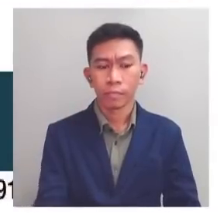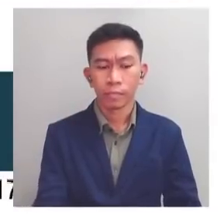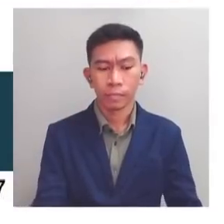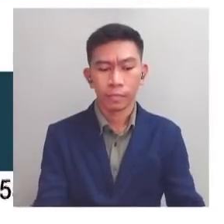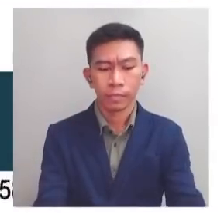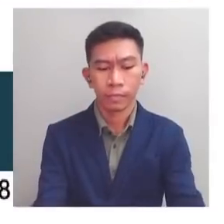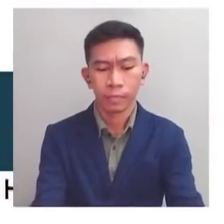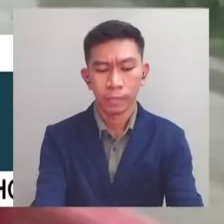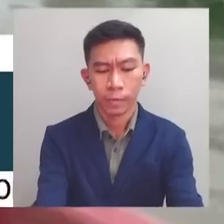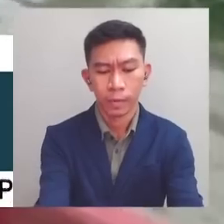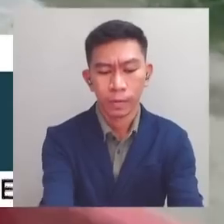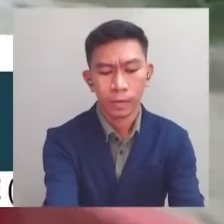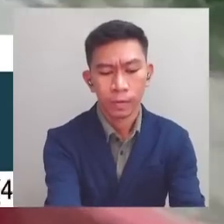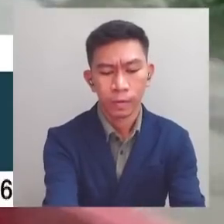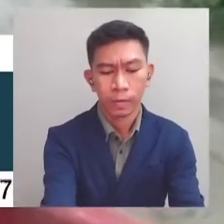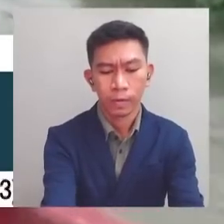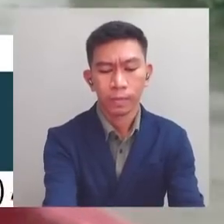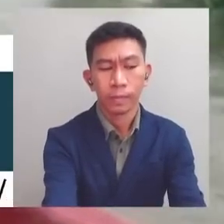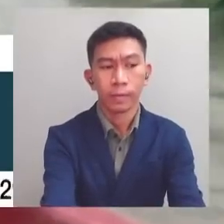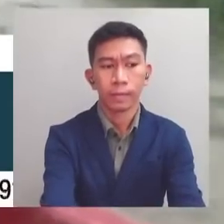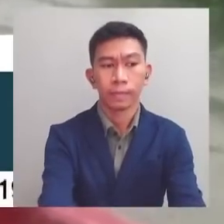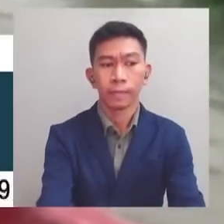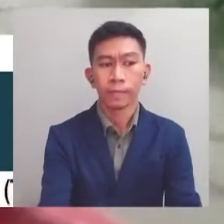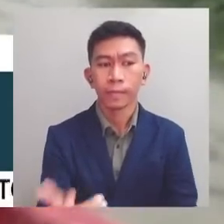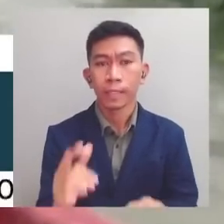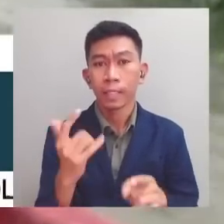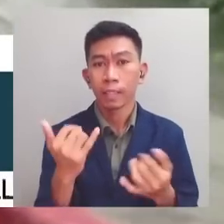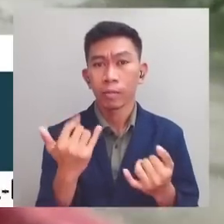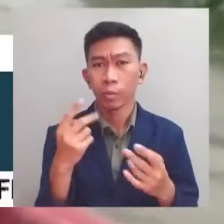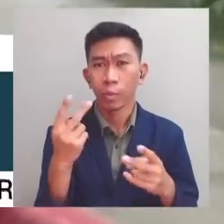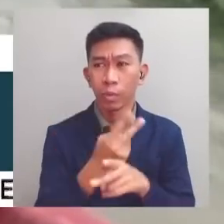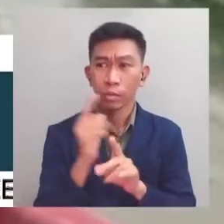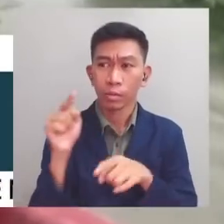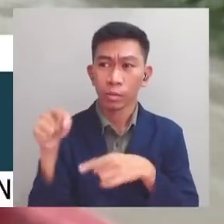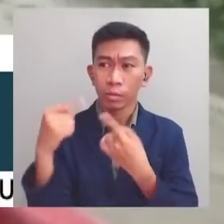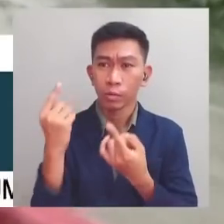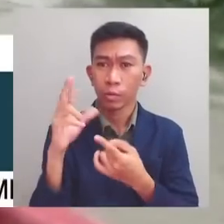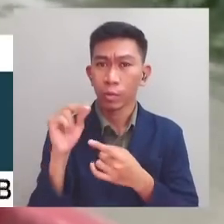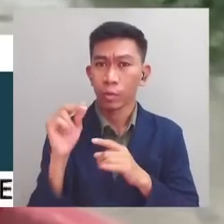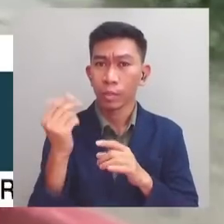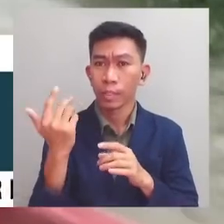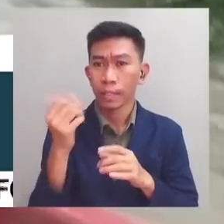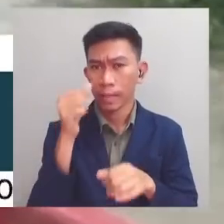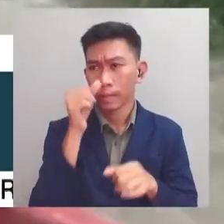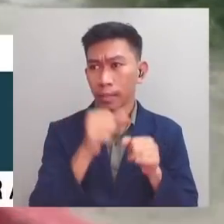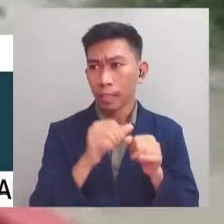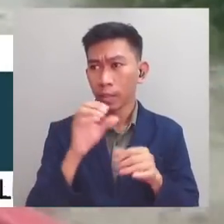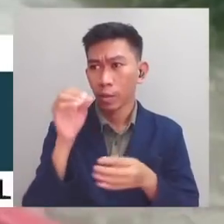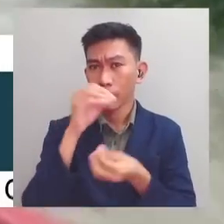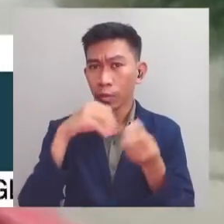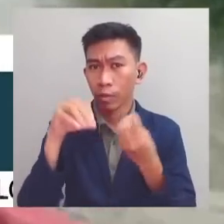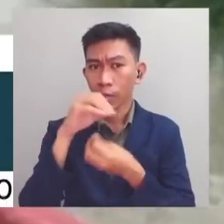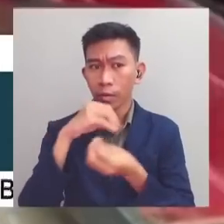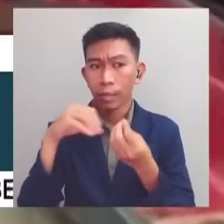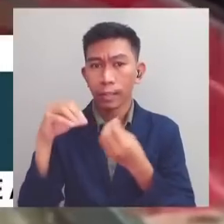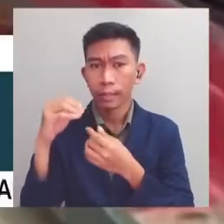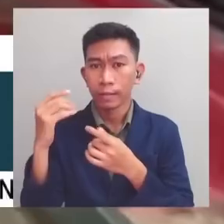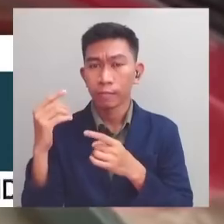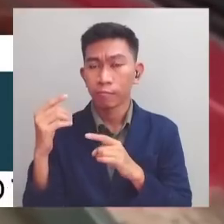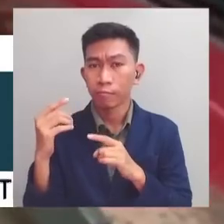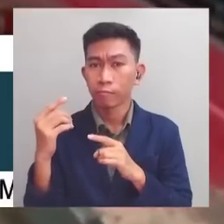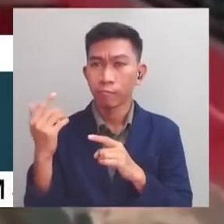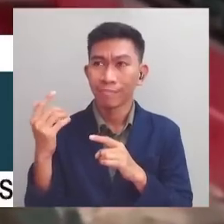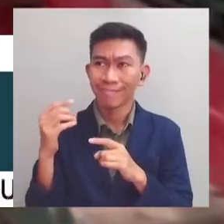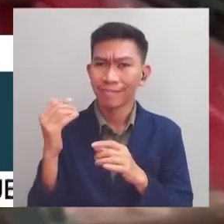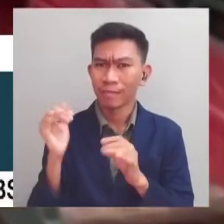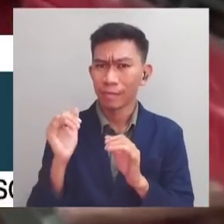Hindi naman po ito yung worst dahil I still remember yung kondoy at yung iba pa pong mga malalakas. Pero ngayon po, medyo nagtataka lang